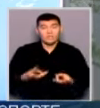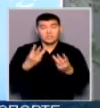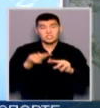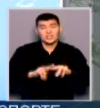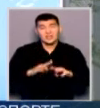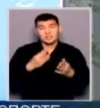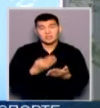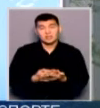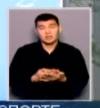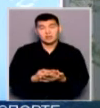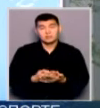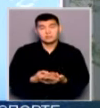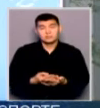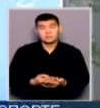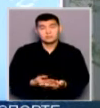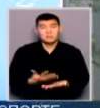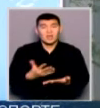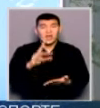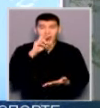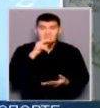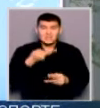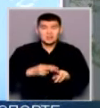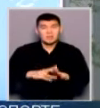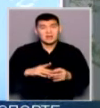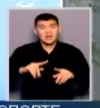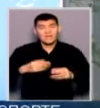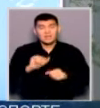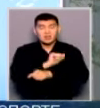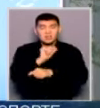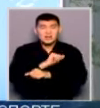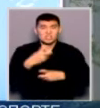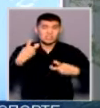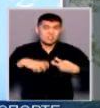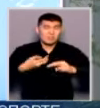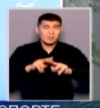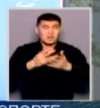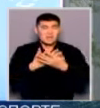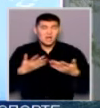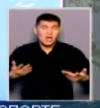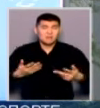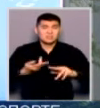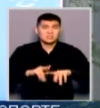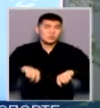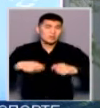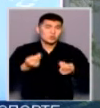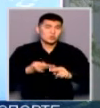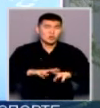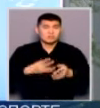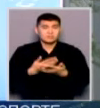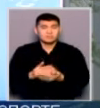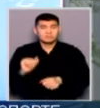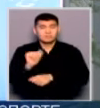пожаров является неисправность электрооборудования, а также электроприборов на легковом и